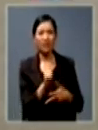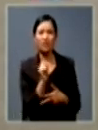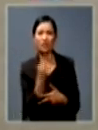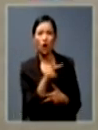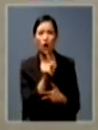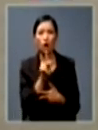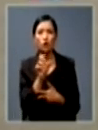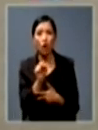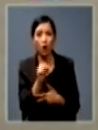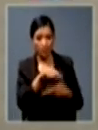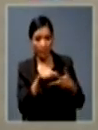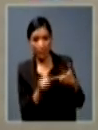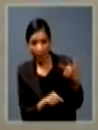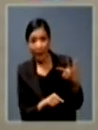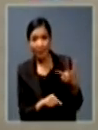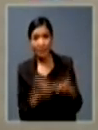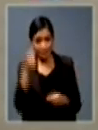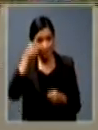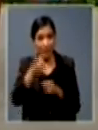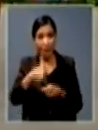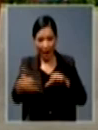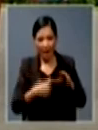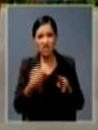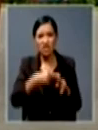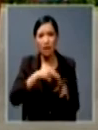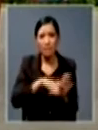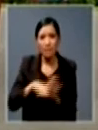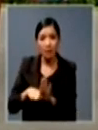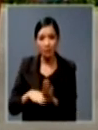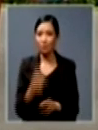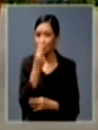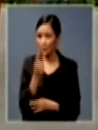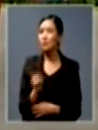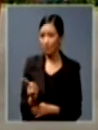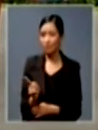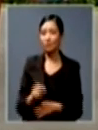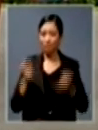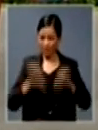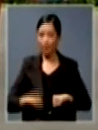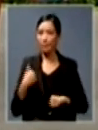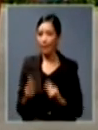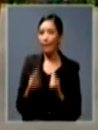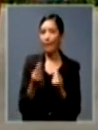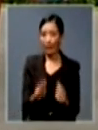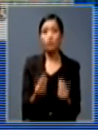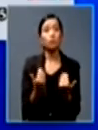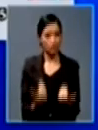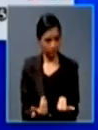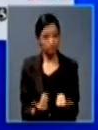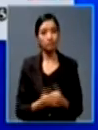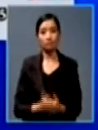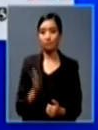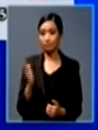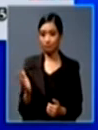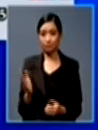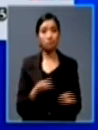แก่ผู้ที่มีรายได้น้อยออกมาแล้วนะคะไปดูกันเลยไหมคะ ไปดูก่อนนะฮะท่านผู้ชมครับเป็นมติวันนี้เลยนะฮะมาตร